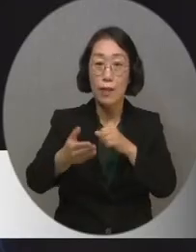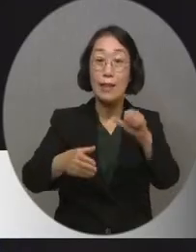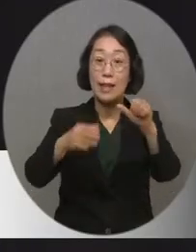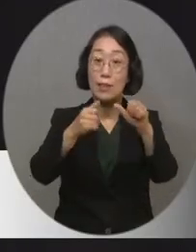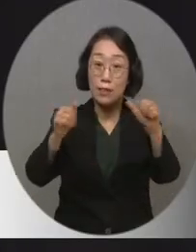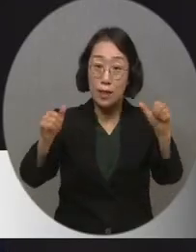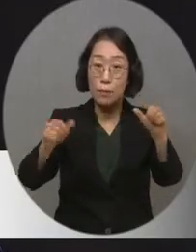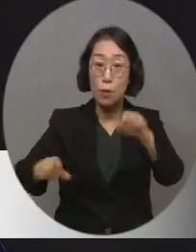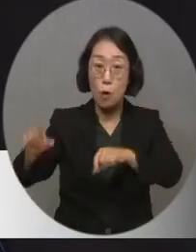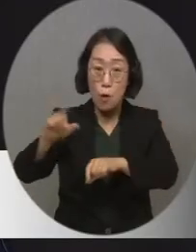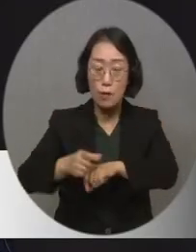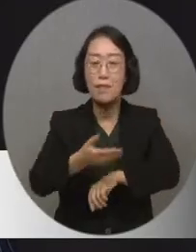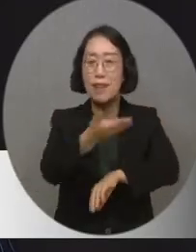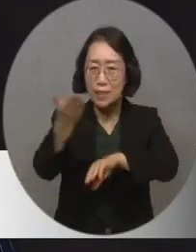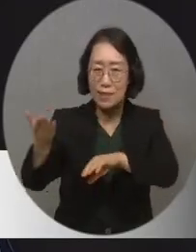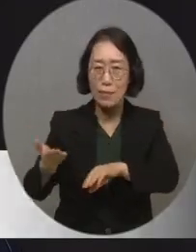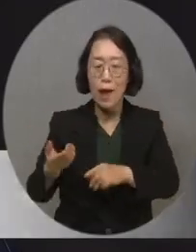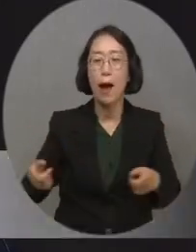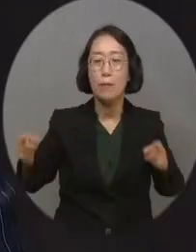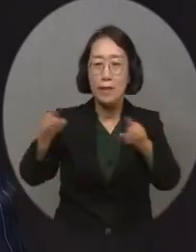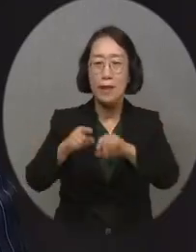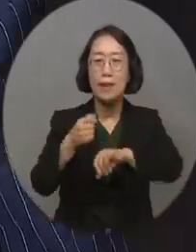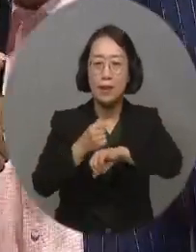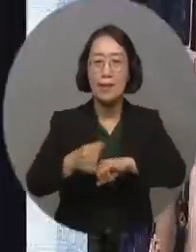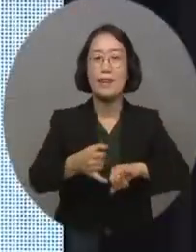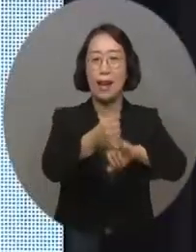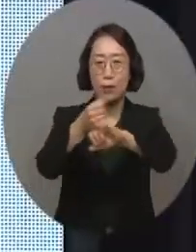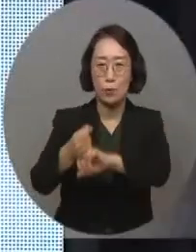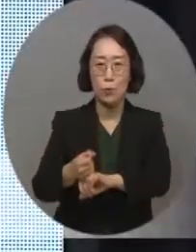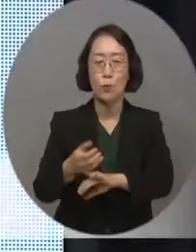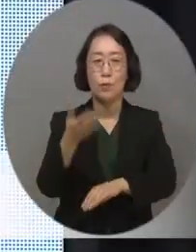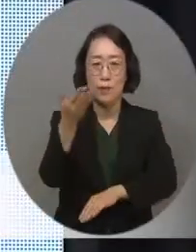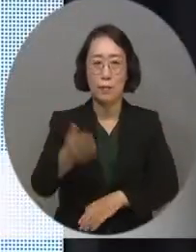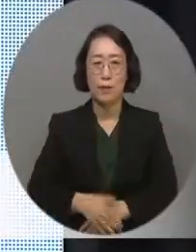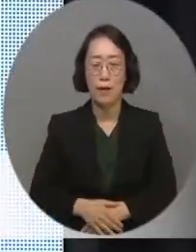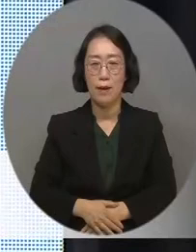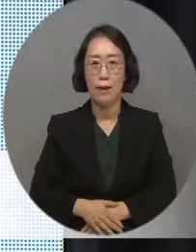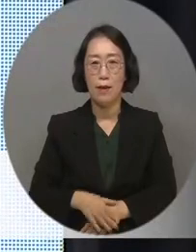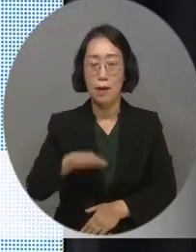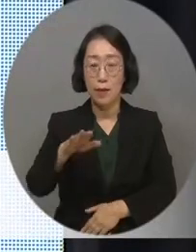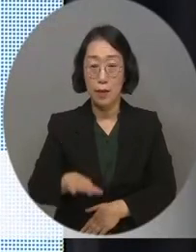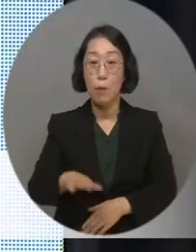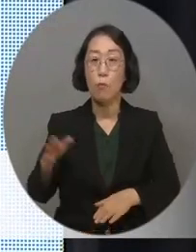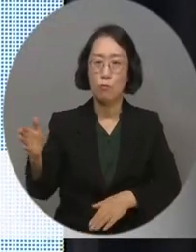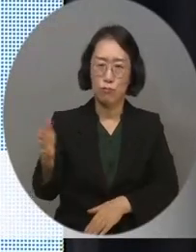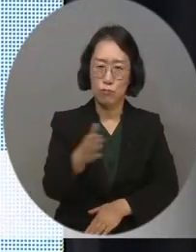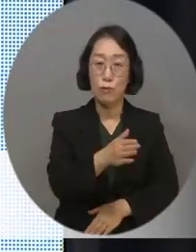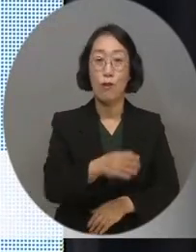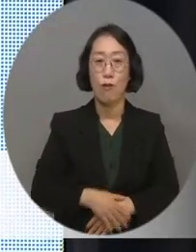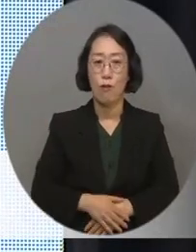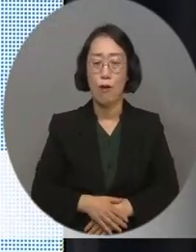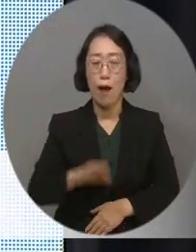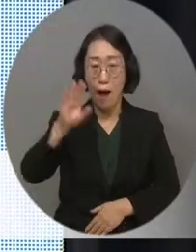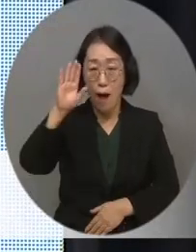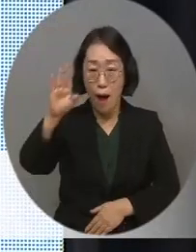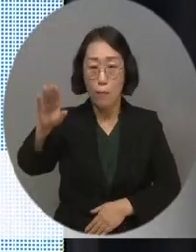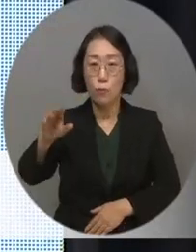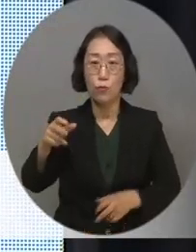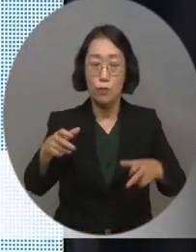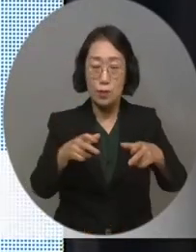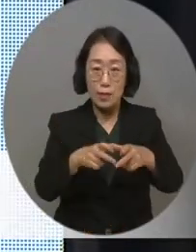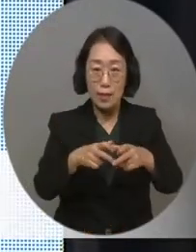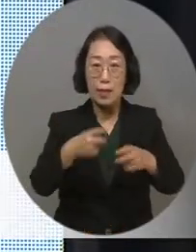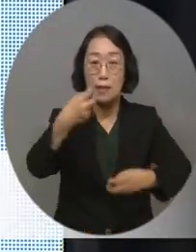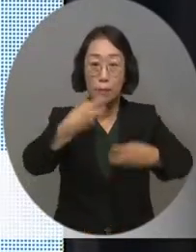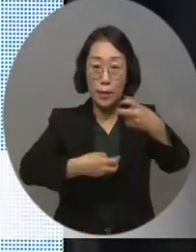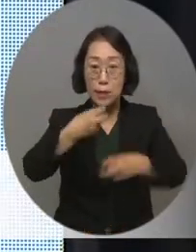아니고 함께 하겠다는 약속 꼭 좀 드리겠습니다. 이번 기회를 이제 발판 삼아서 앞으로도 장애인 미디어